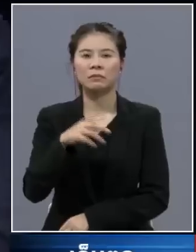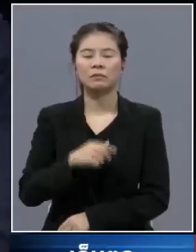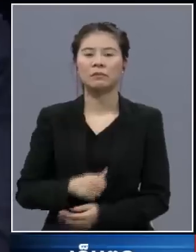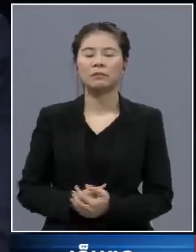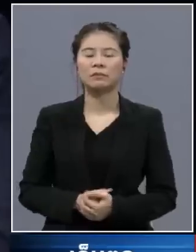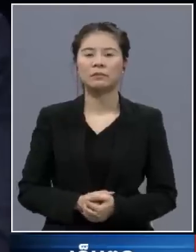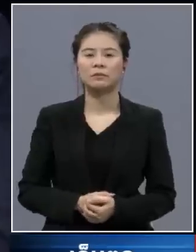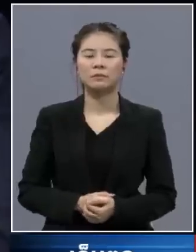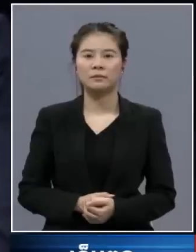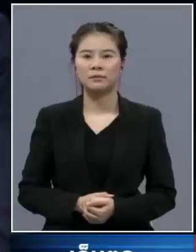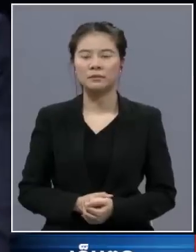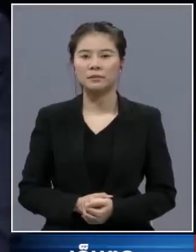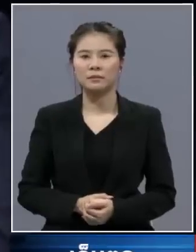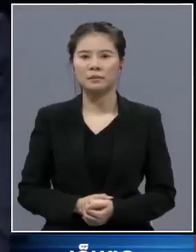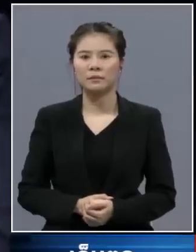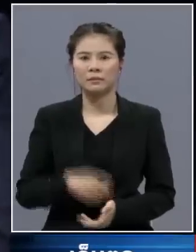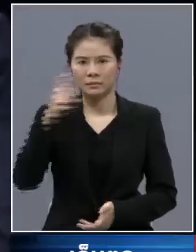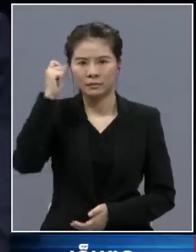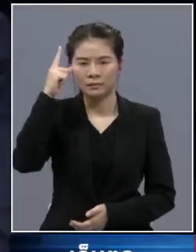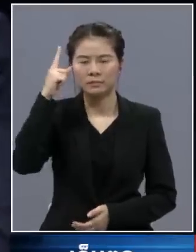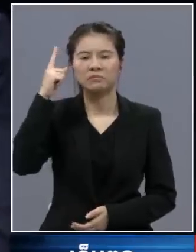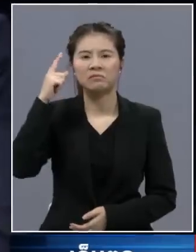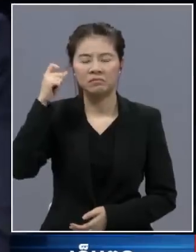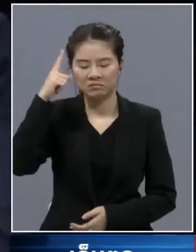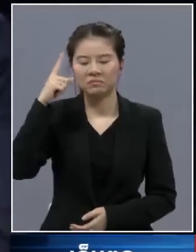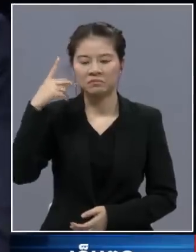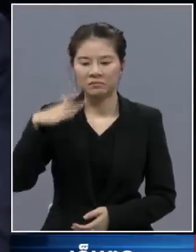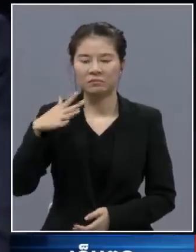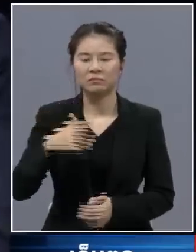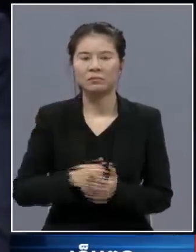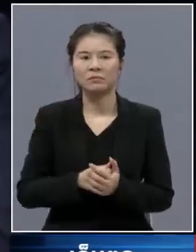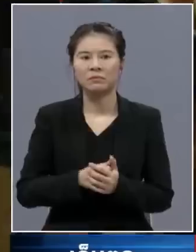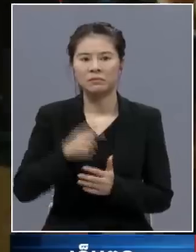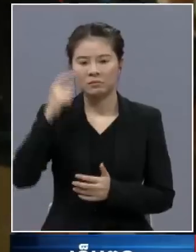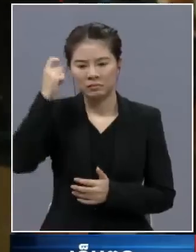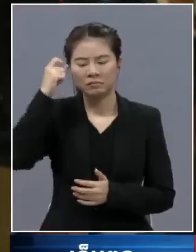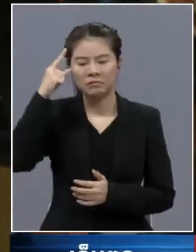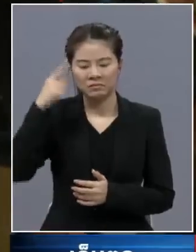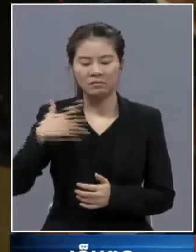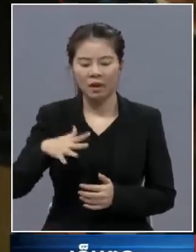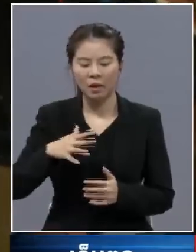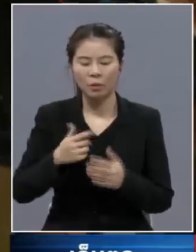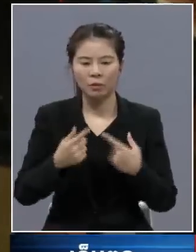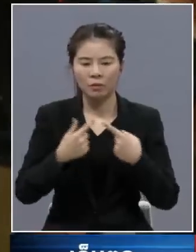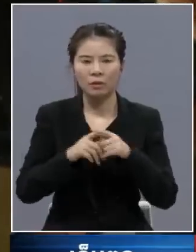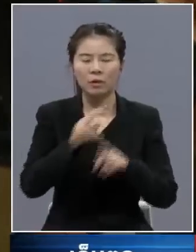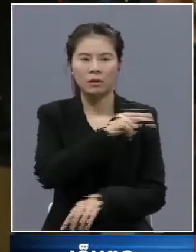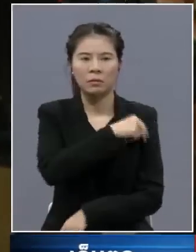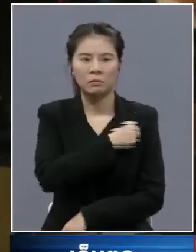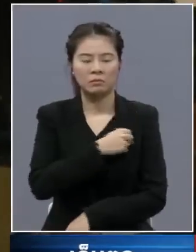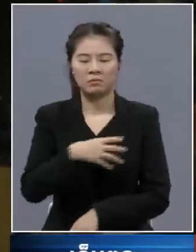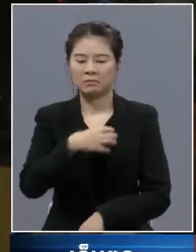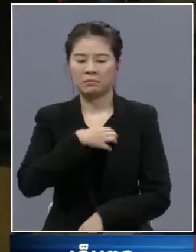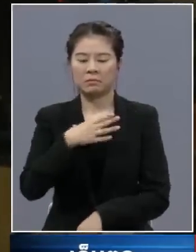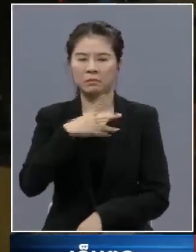ตรงจุดนั้นนะครับคุณสิทธาบอกว่าพอจะเข้าใจว่าคำถามของผมคุณหมอชลน่านไม่ได้ลืมที่จะตอบแต่อาจจะเป็นคำถามที่หัวหน้าพ